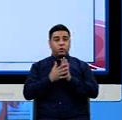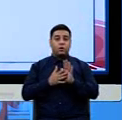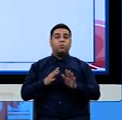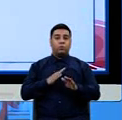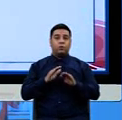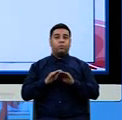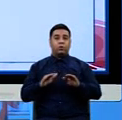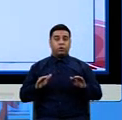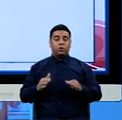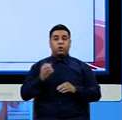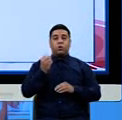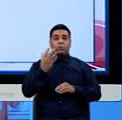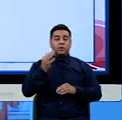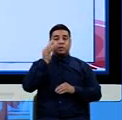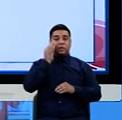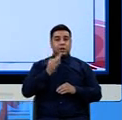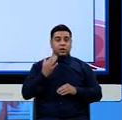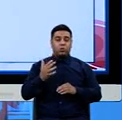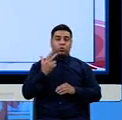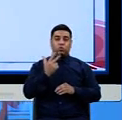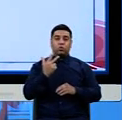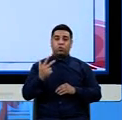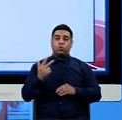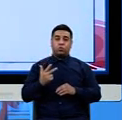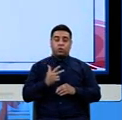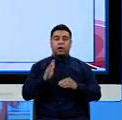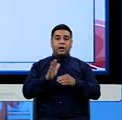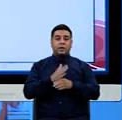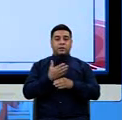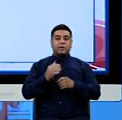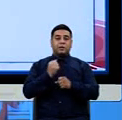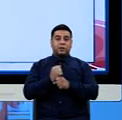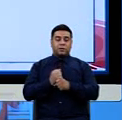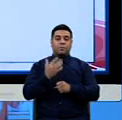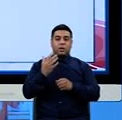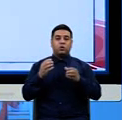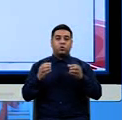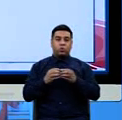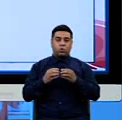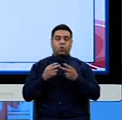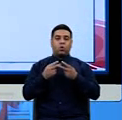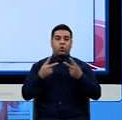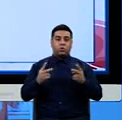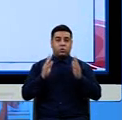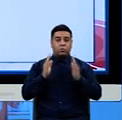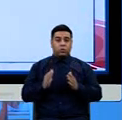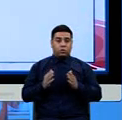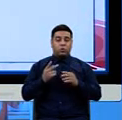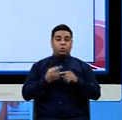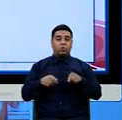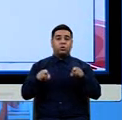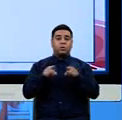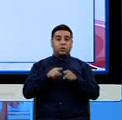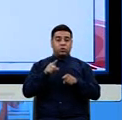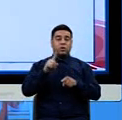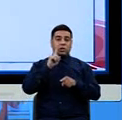Tushunarli bo'ldimi bolajonlar? 15 ta shirinlikni 3 ta 3 tadan qilib ajratsak, 5 ta guruh hosil bo'lar ekan.